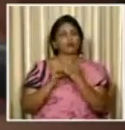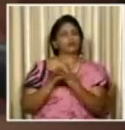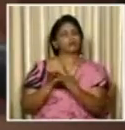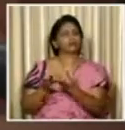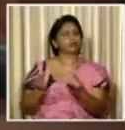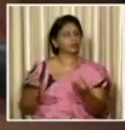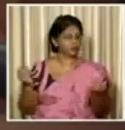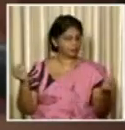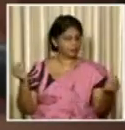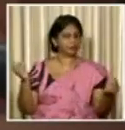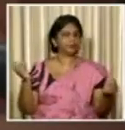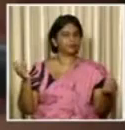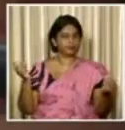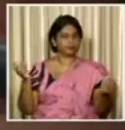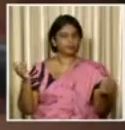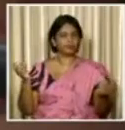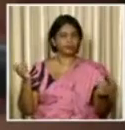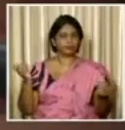දුන්නා.